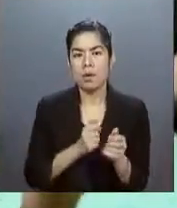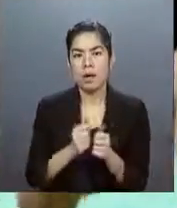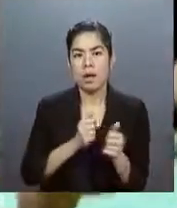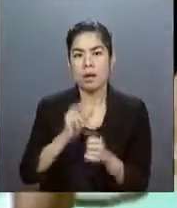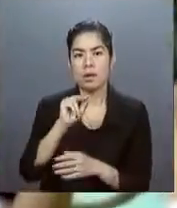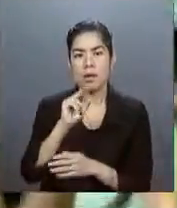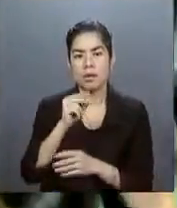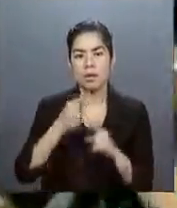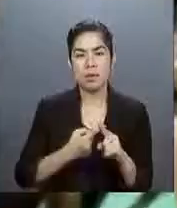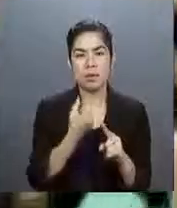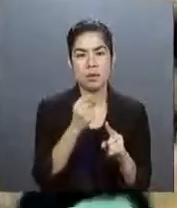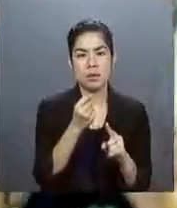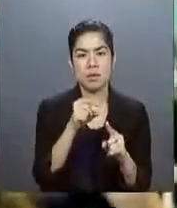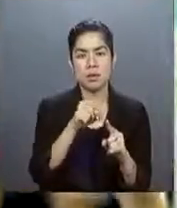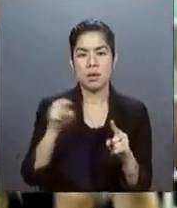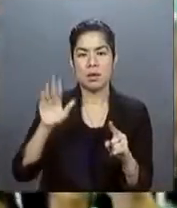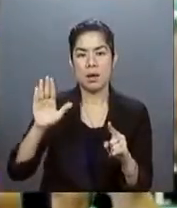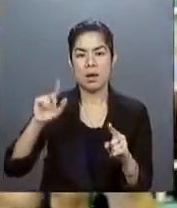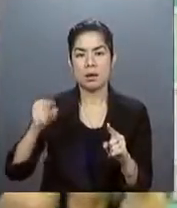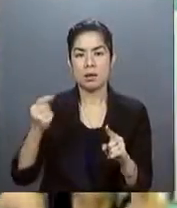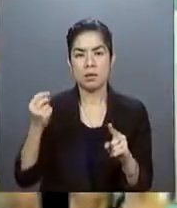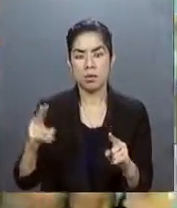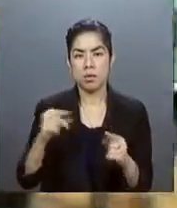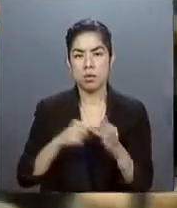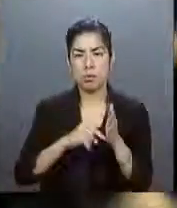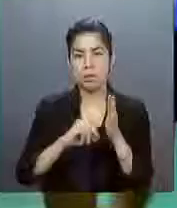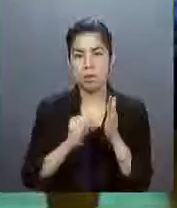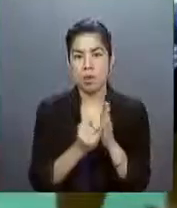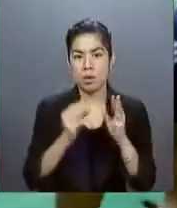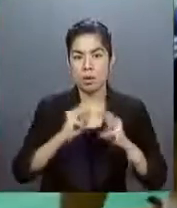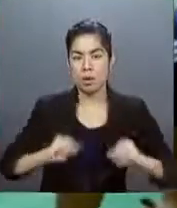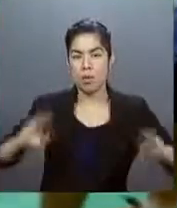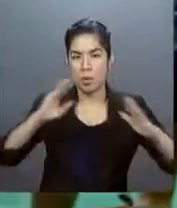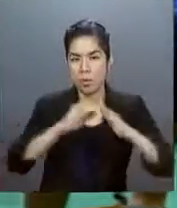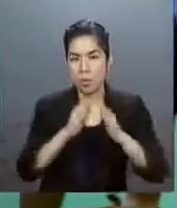ถึงวันที่5ธันวาคมนี้ที่จังหวัดนครปฐมโดยมี21ชาติร่วมชิงชัยครับ